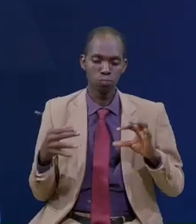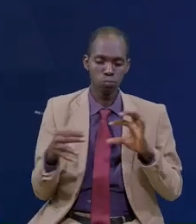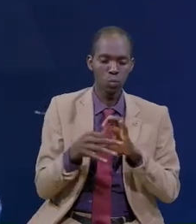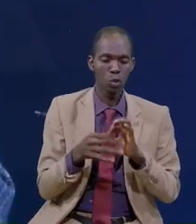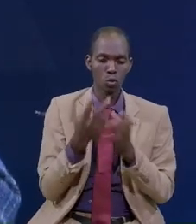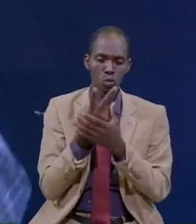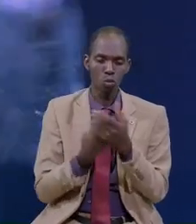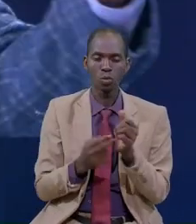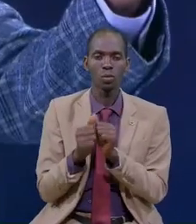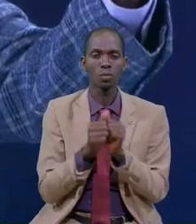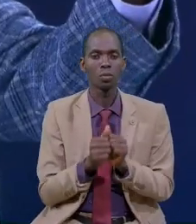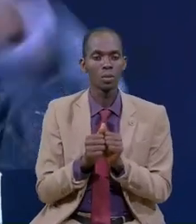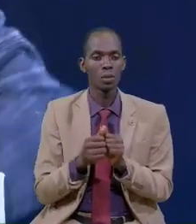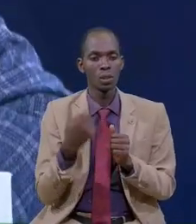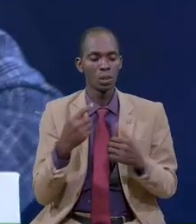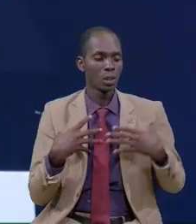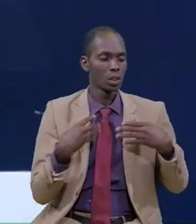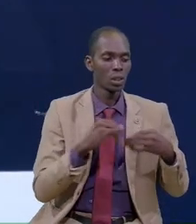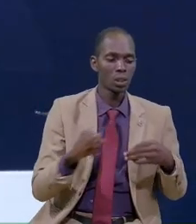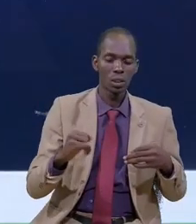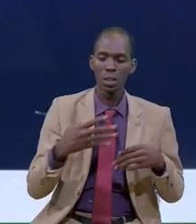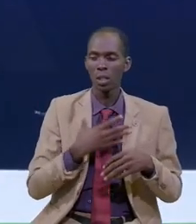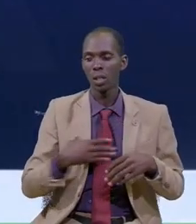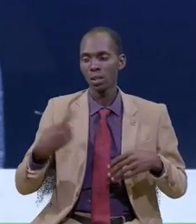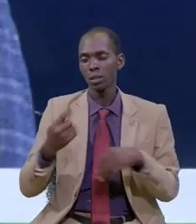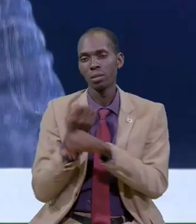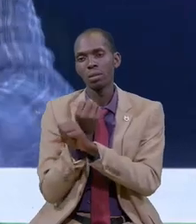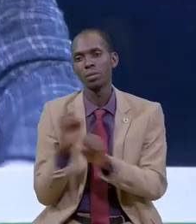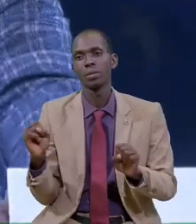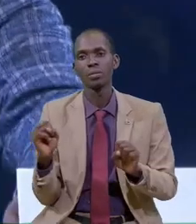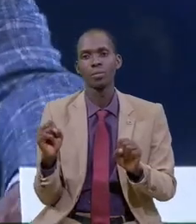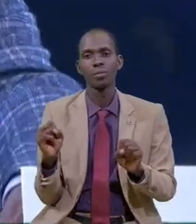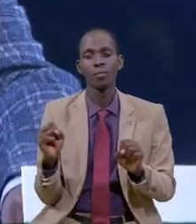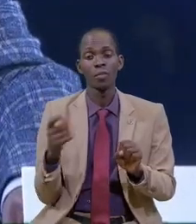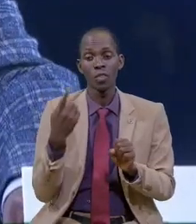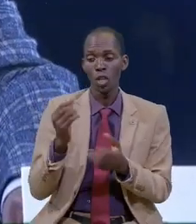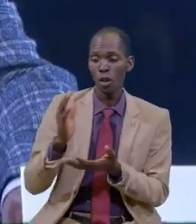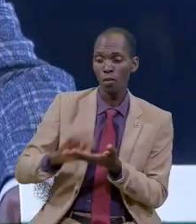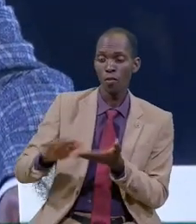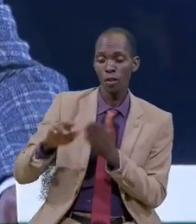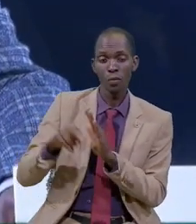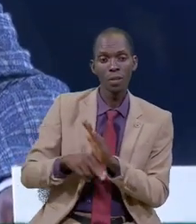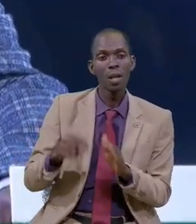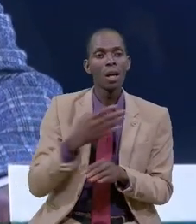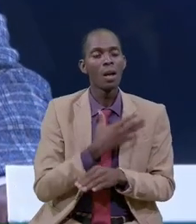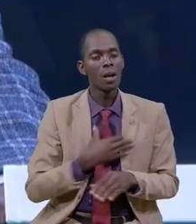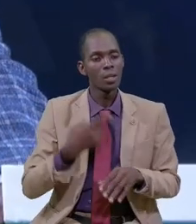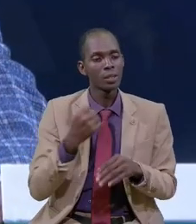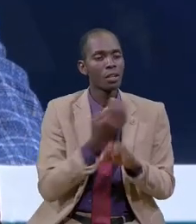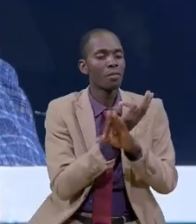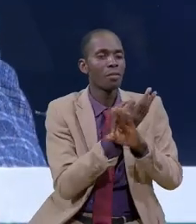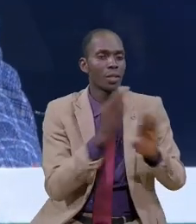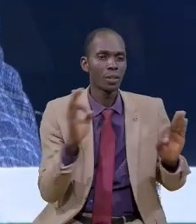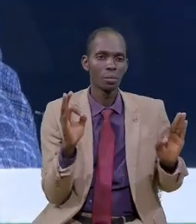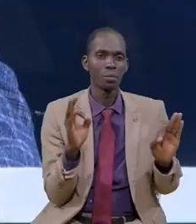joints. The healing, the salvation. La guérison et le salut. The forgiveness and the freedom. Le